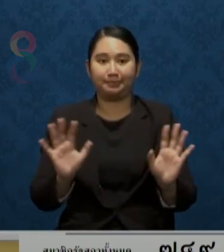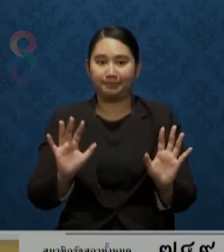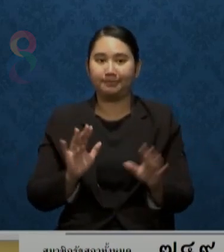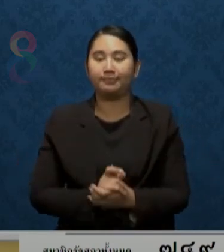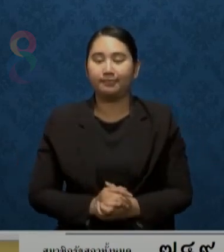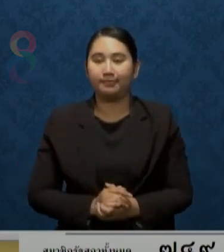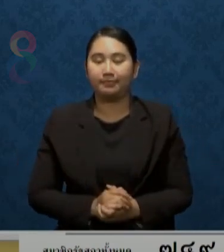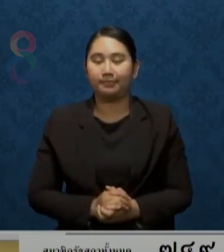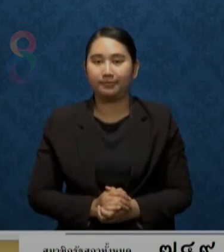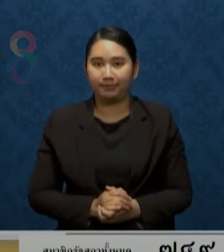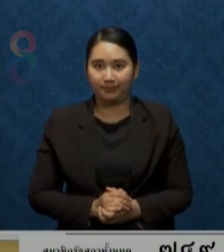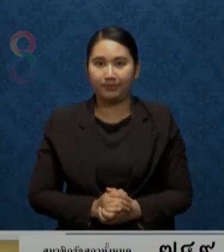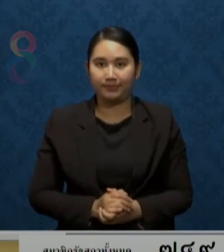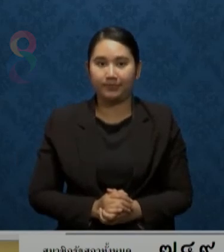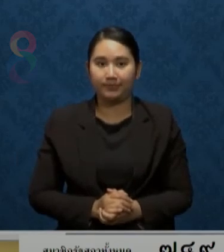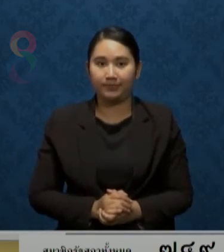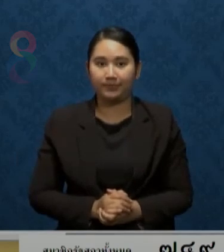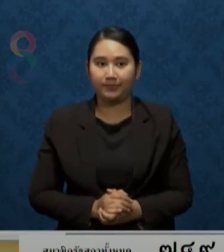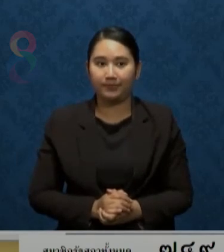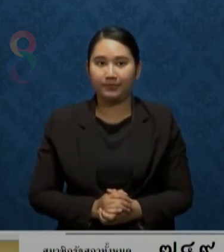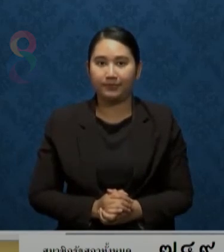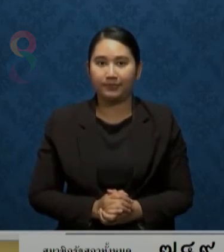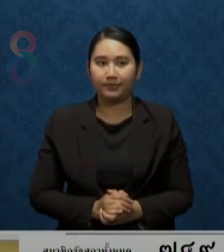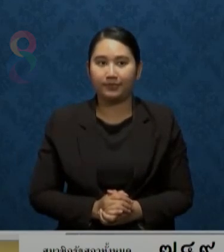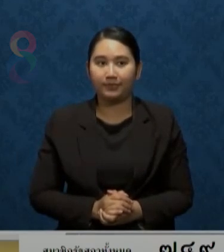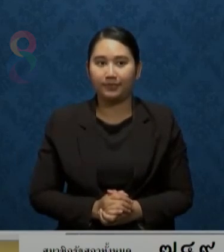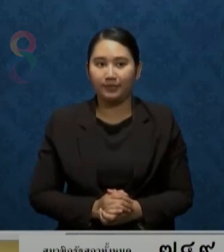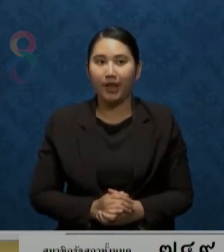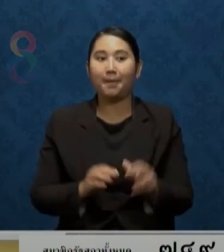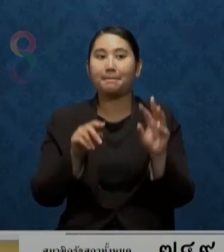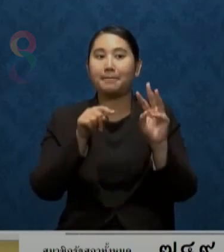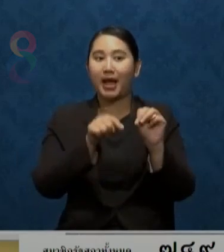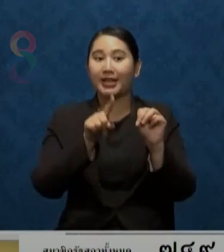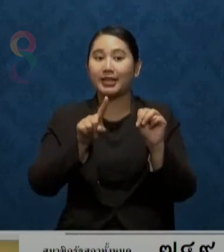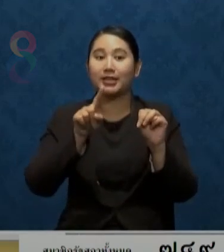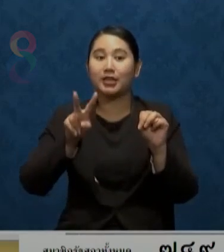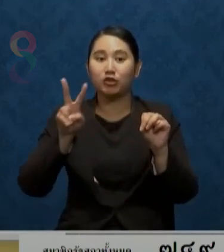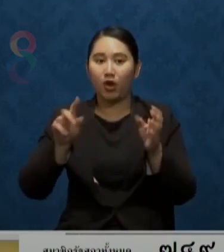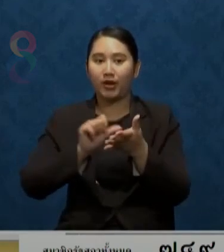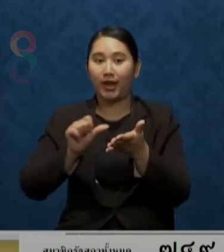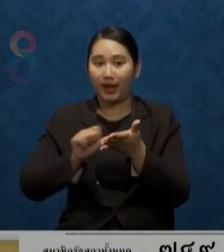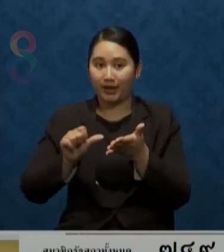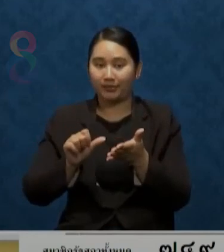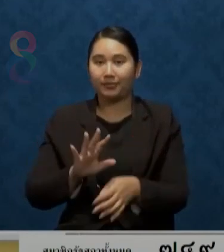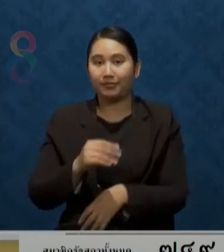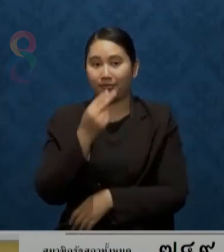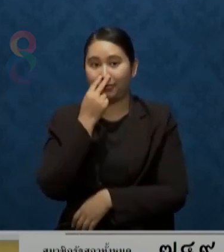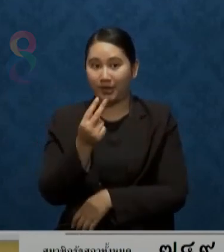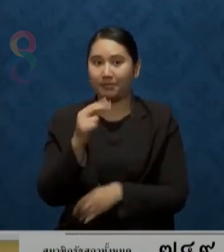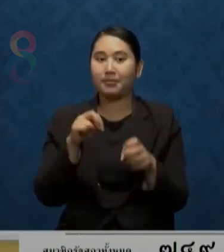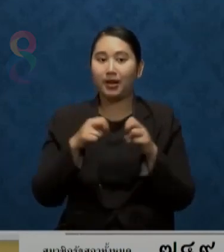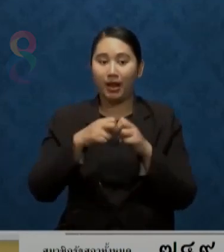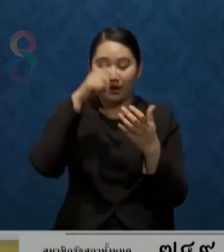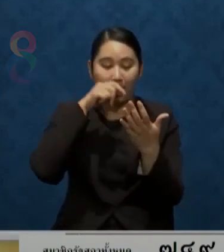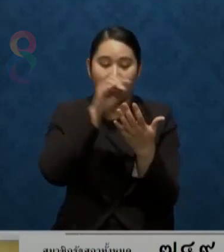างๆท่านประธานครับก่อนที่จะถึงแก้มาตรา112เนี่ยนะครับท่านไม่เห็นสภาพบ้านเมืองหรอ